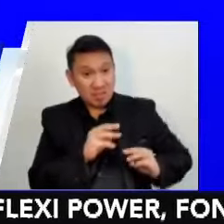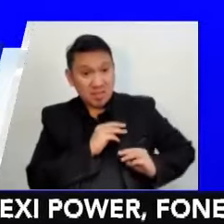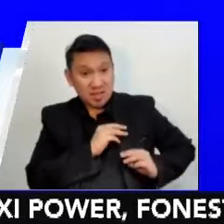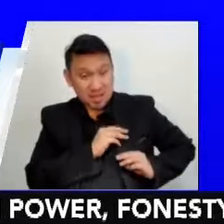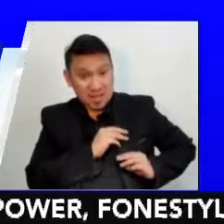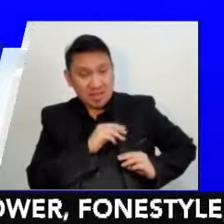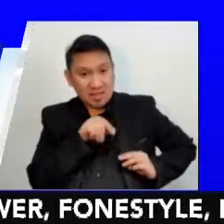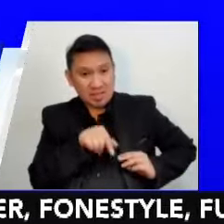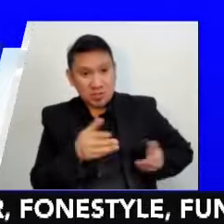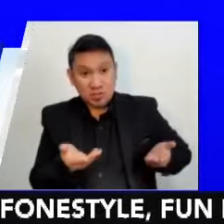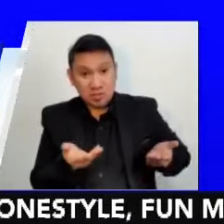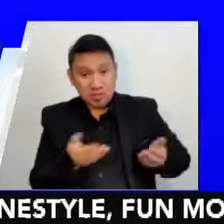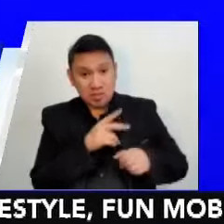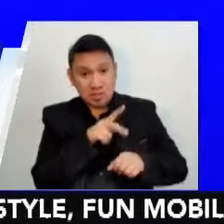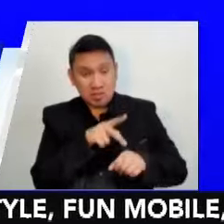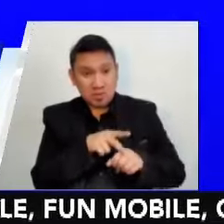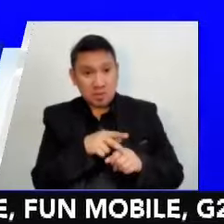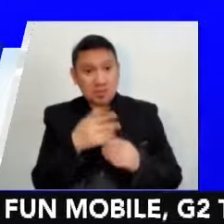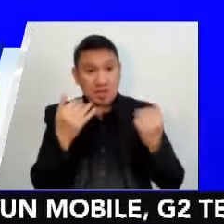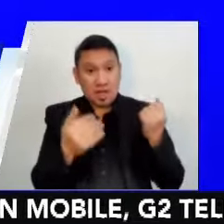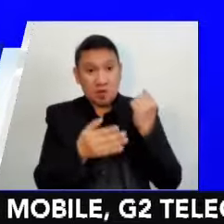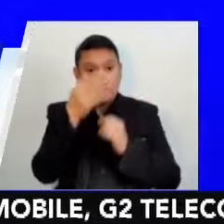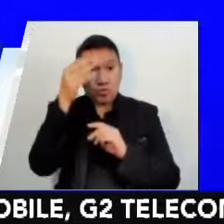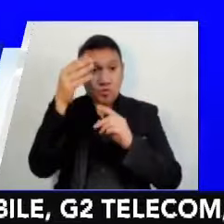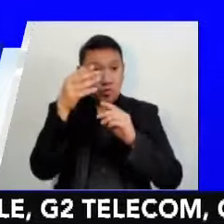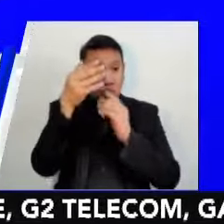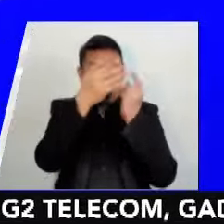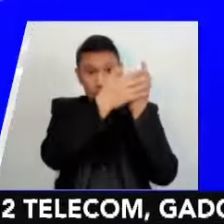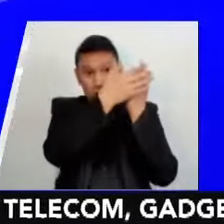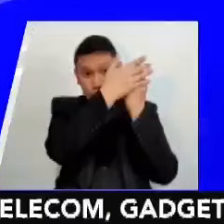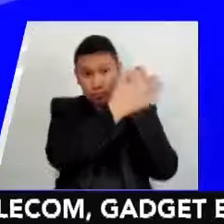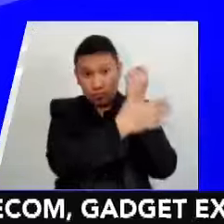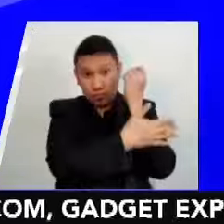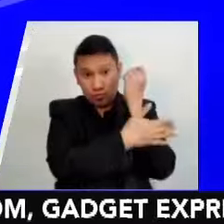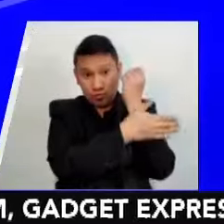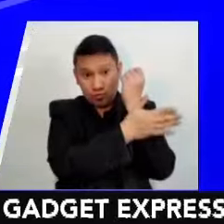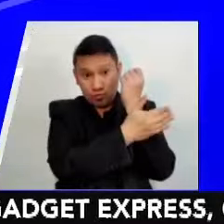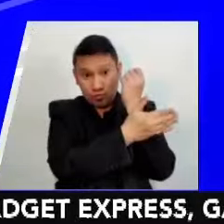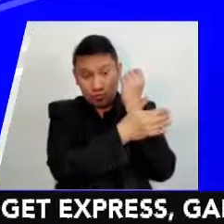ang watawat sa Senado bilang pagluluksa sa pagpanaw ni Sagisag.